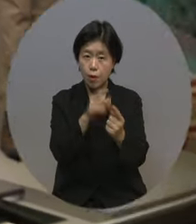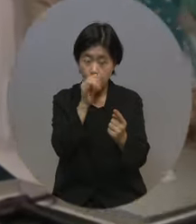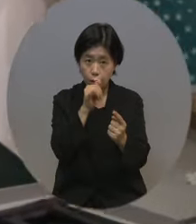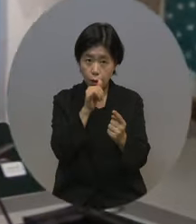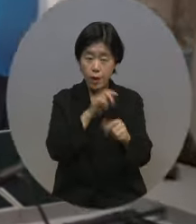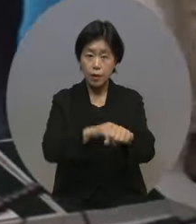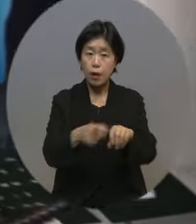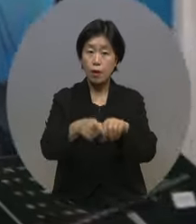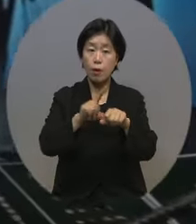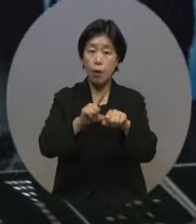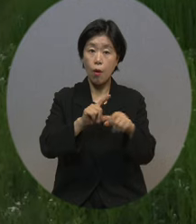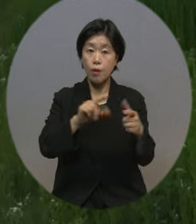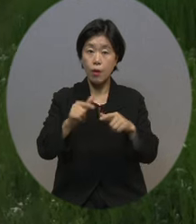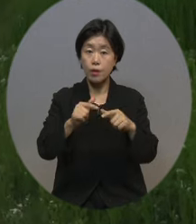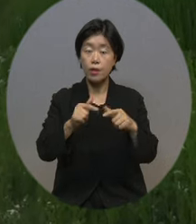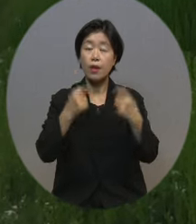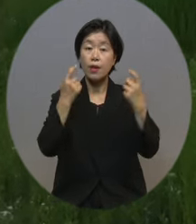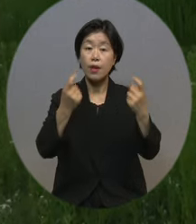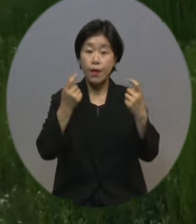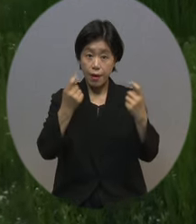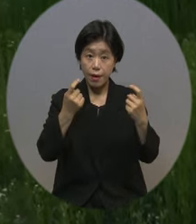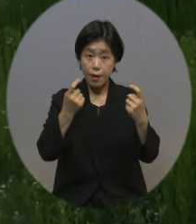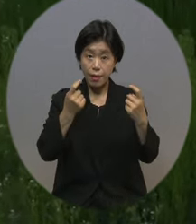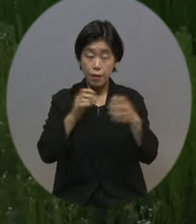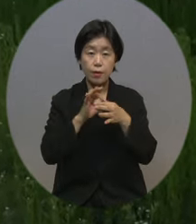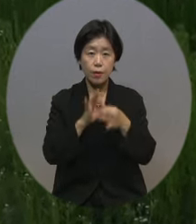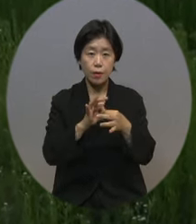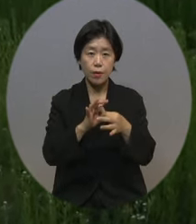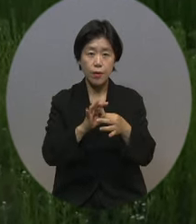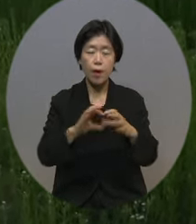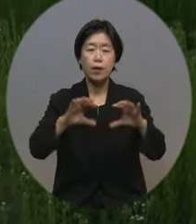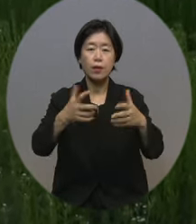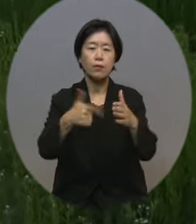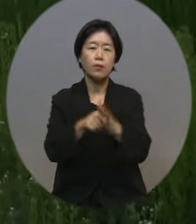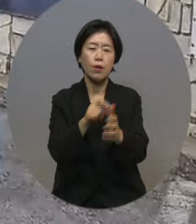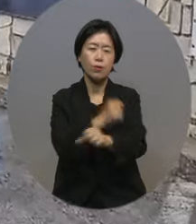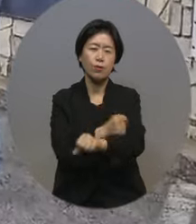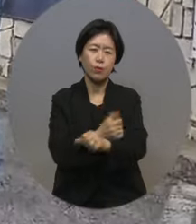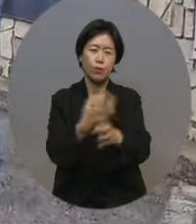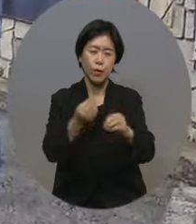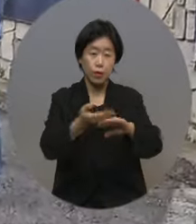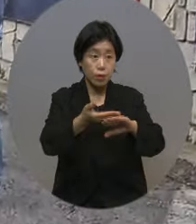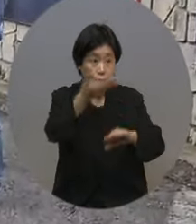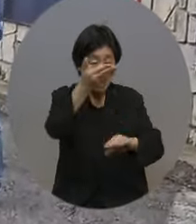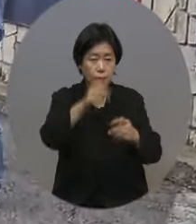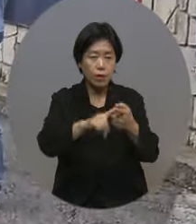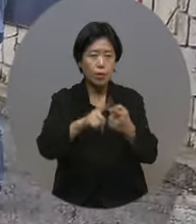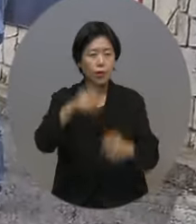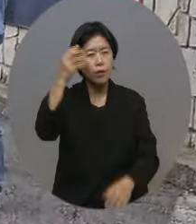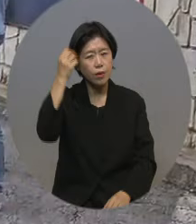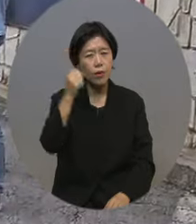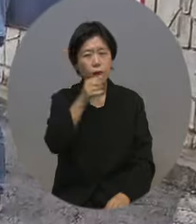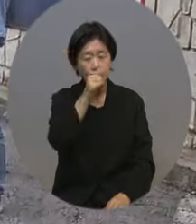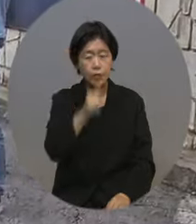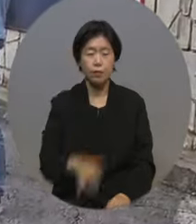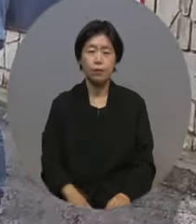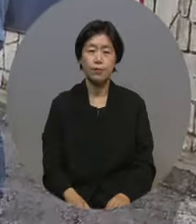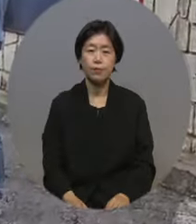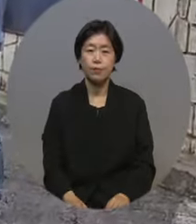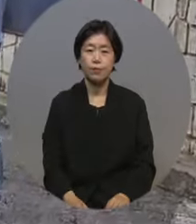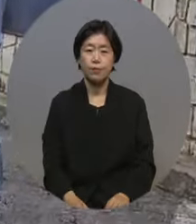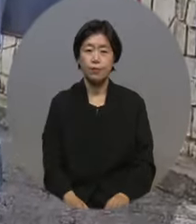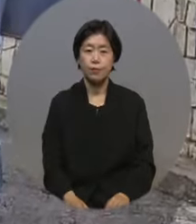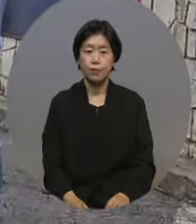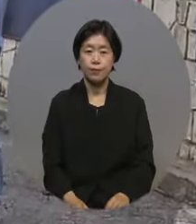여행, 걷고 또 걸으며 선조들의 나라 수호 노력에 감사하며 전쟁의 아픔을 함께 느껴보는